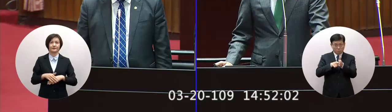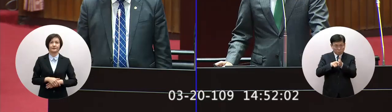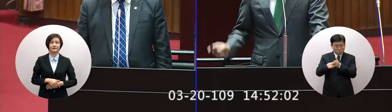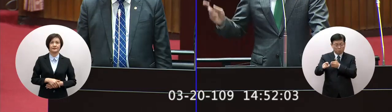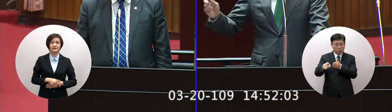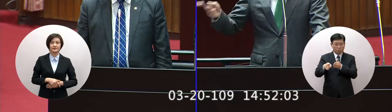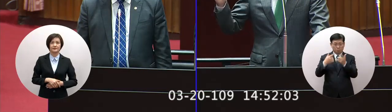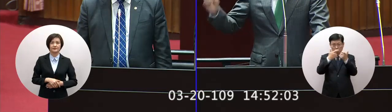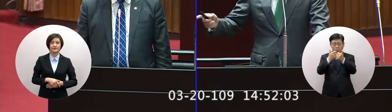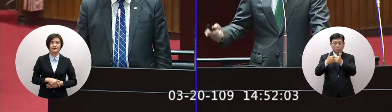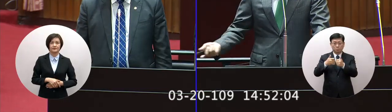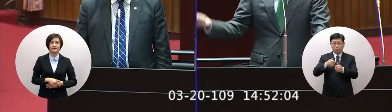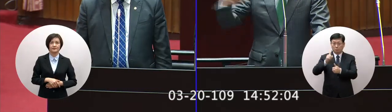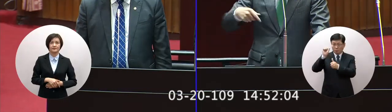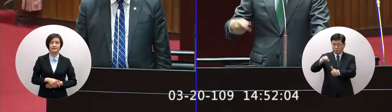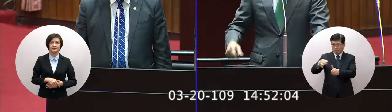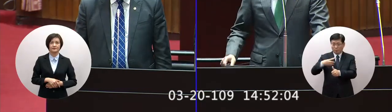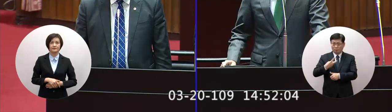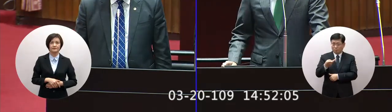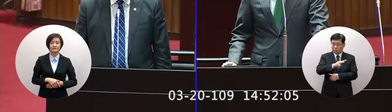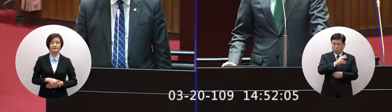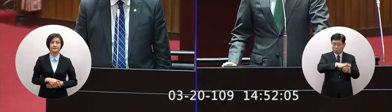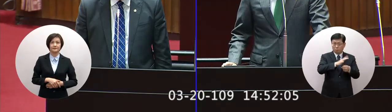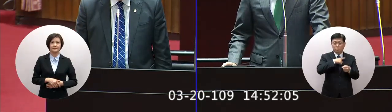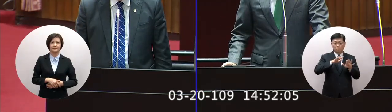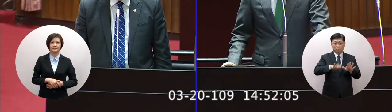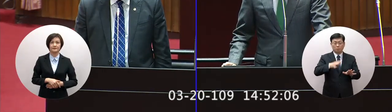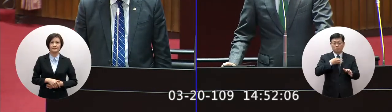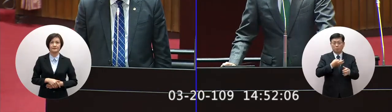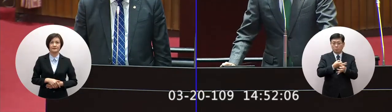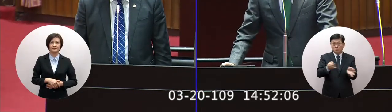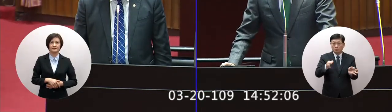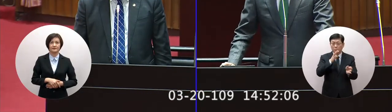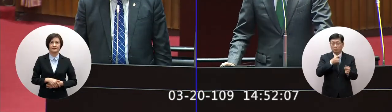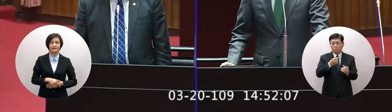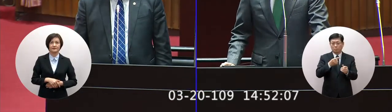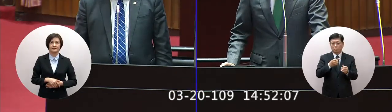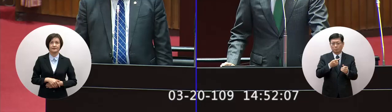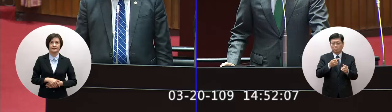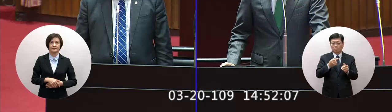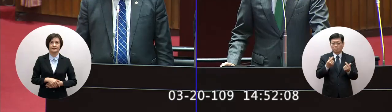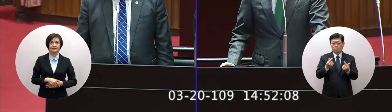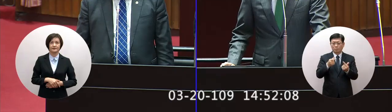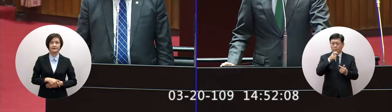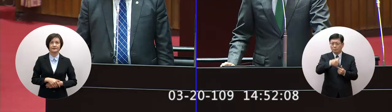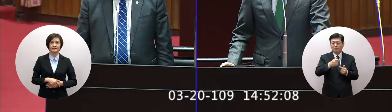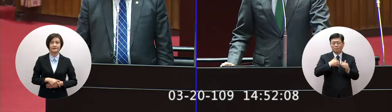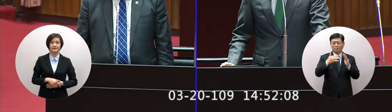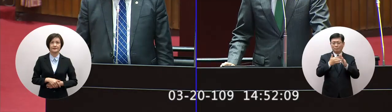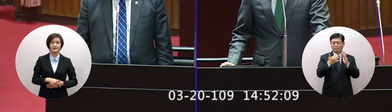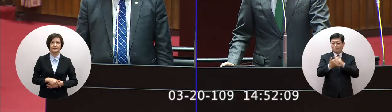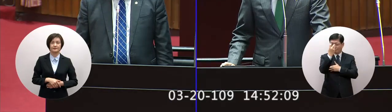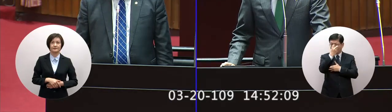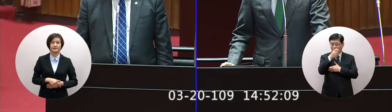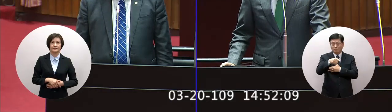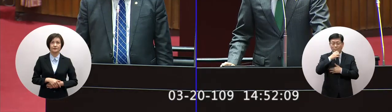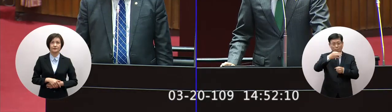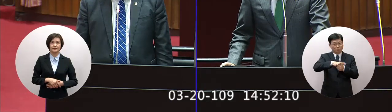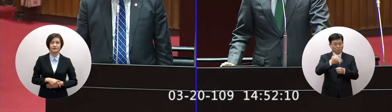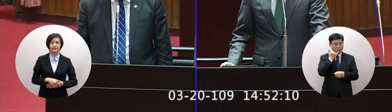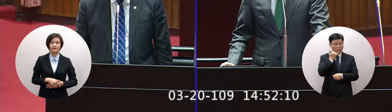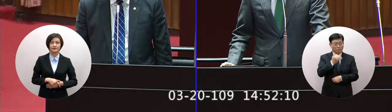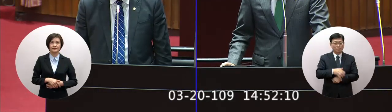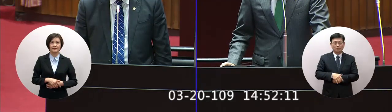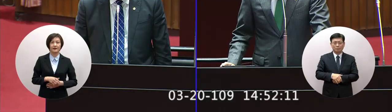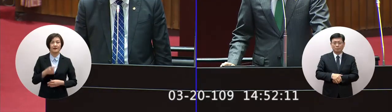用，爬爬照的人罚的钱来补这些我们所谓这个居家检疫相关的这种补偿金？